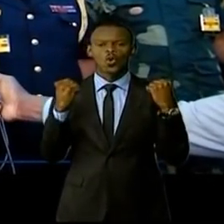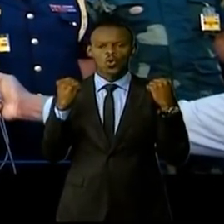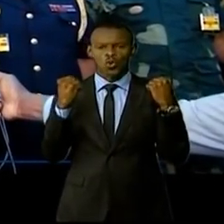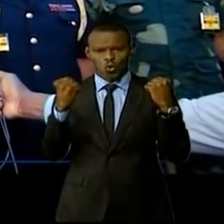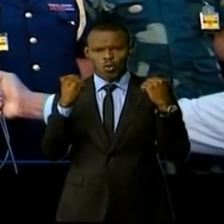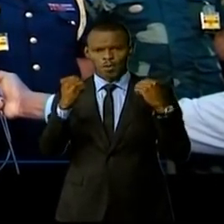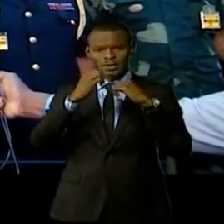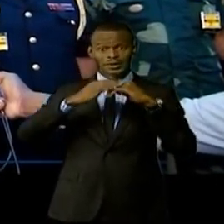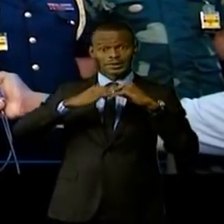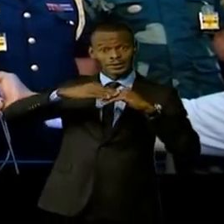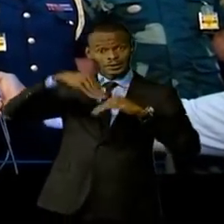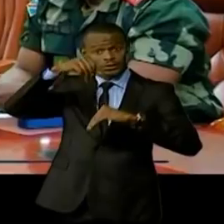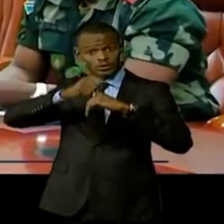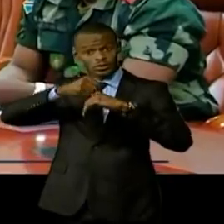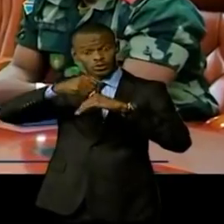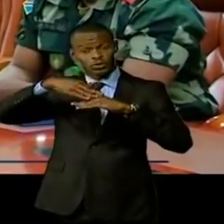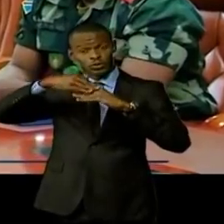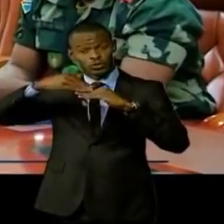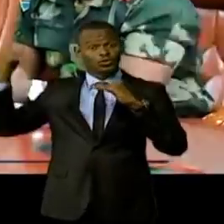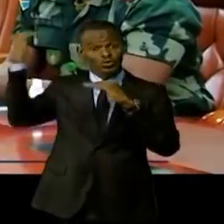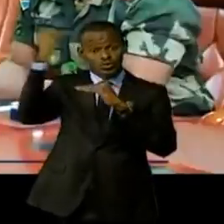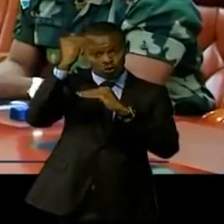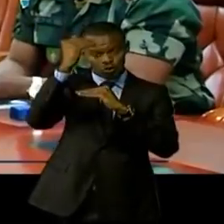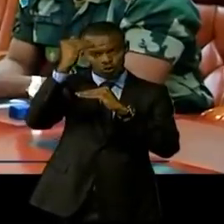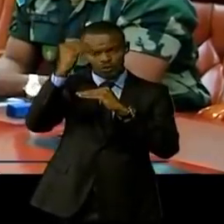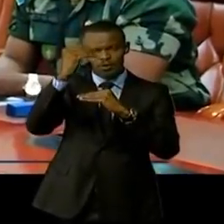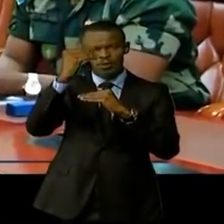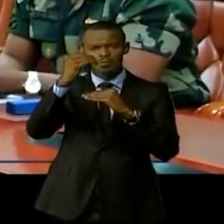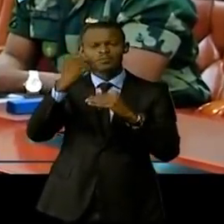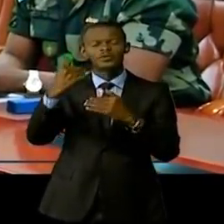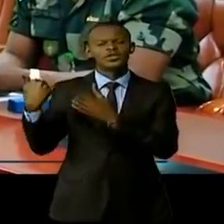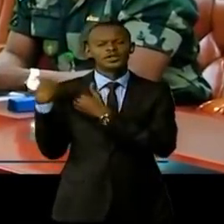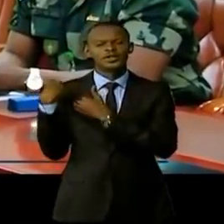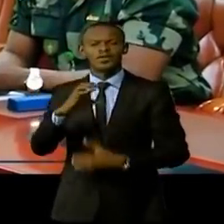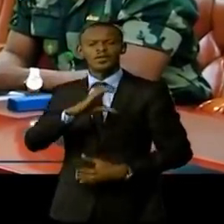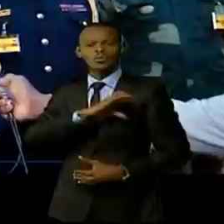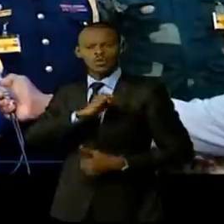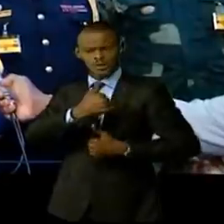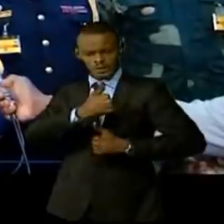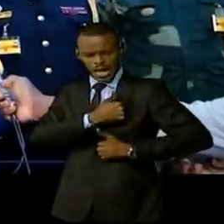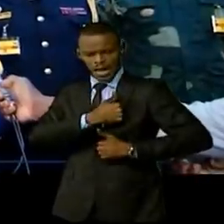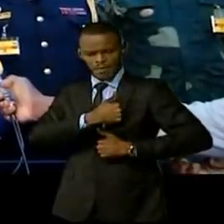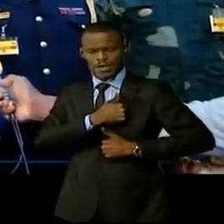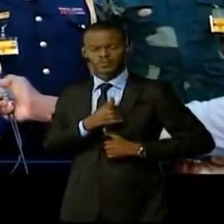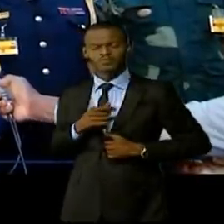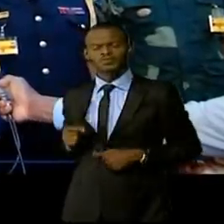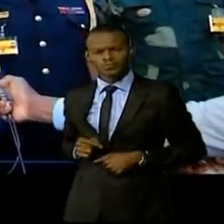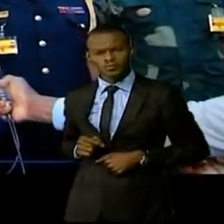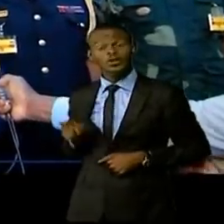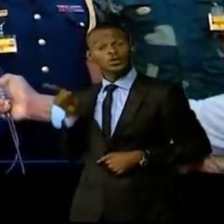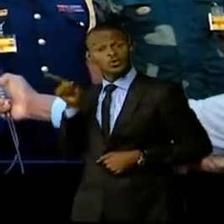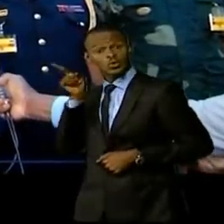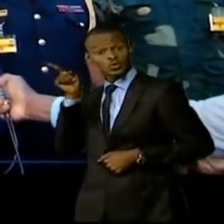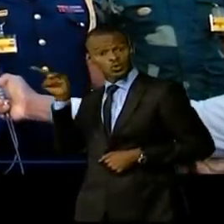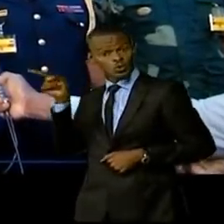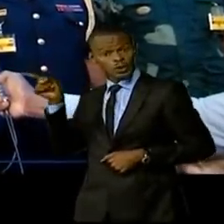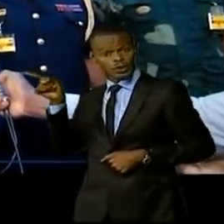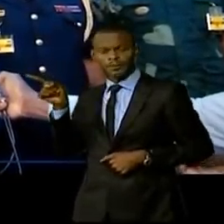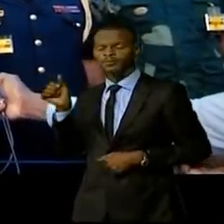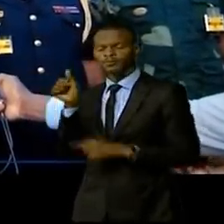République démocratique du Congo et de la police nationale congolaise, a tenu ce